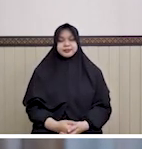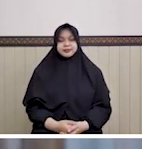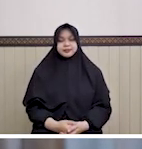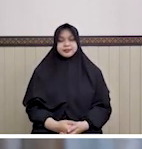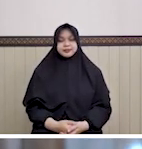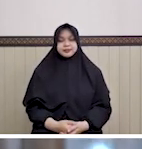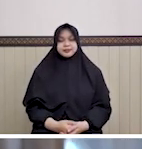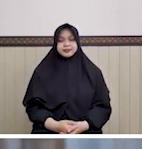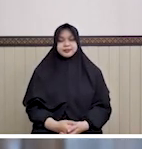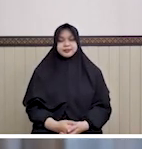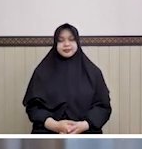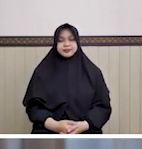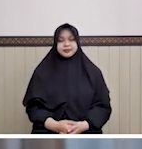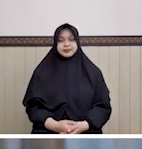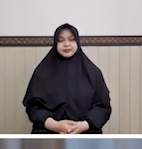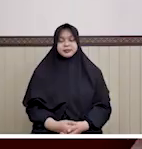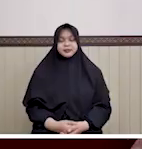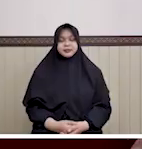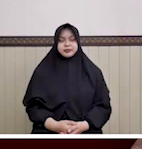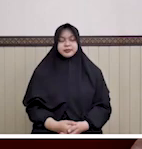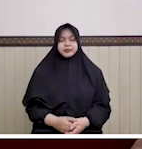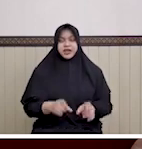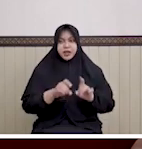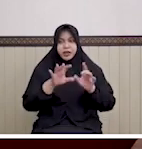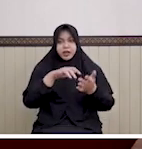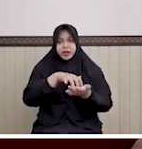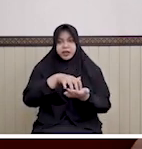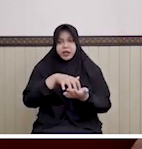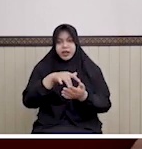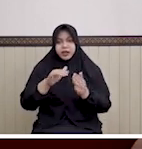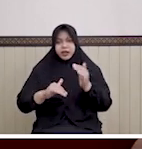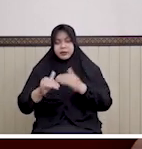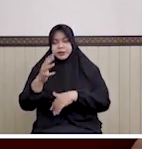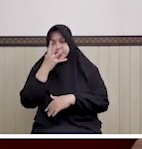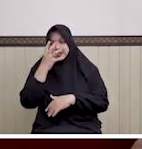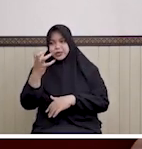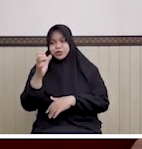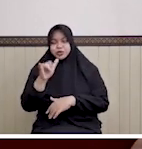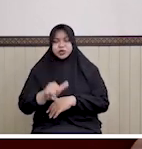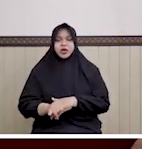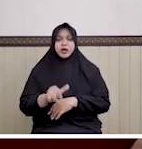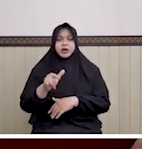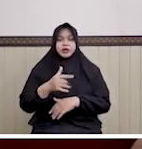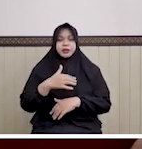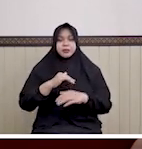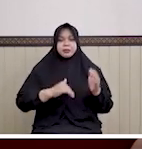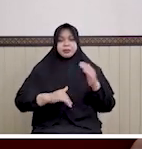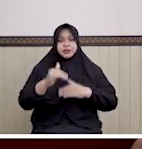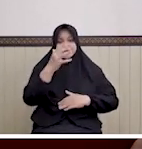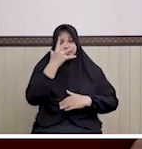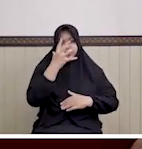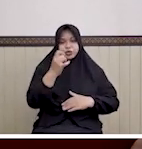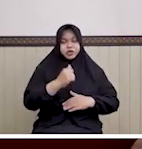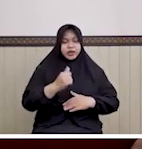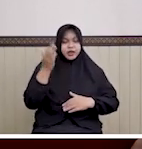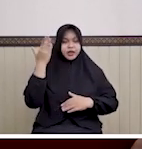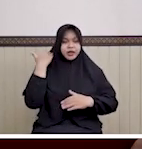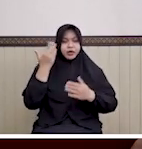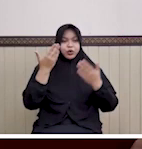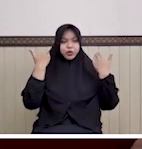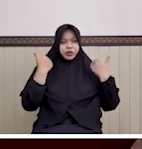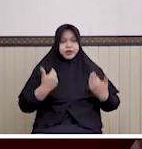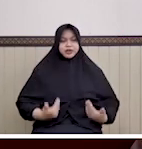ya itu muncul beragam ya keren caranya lebih serius kan kerentanan api serius lebih serius dan tachikara kondisi